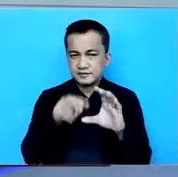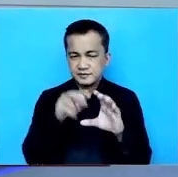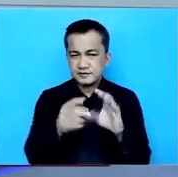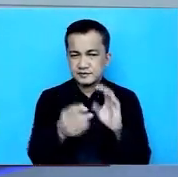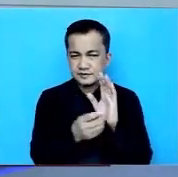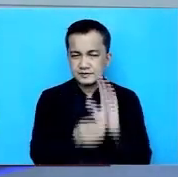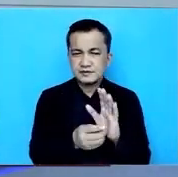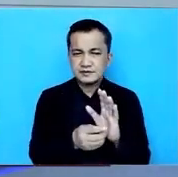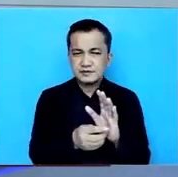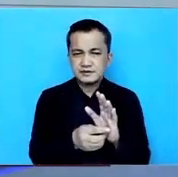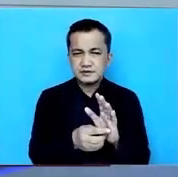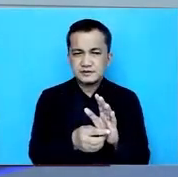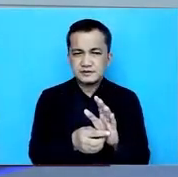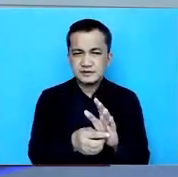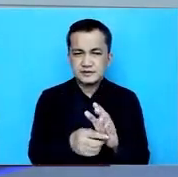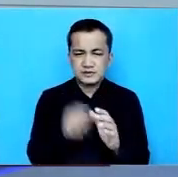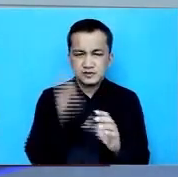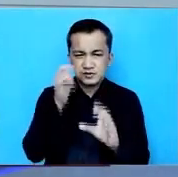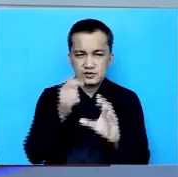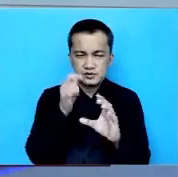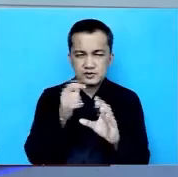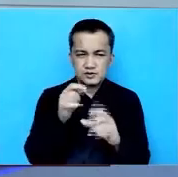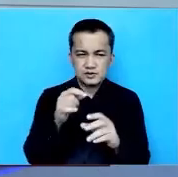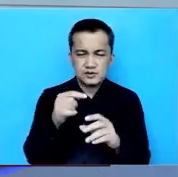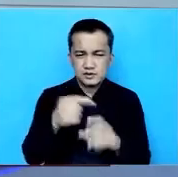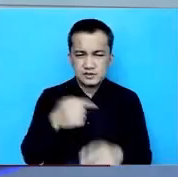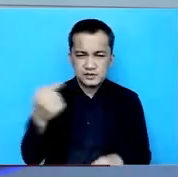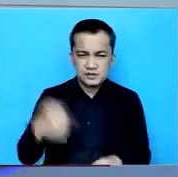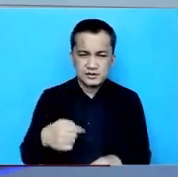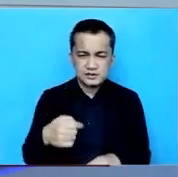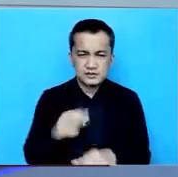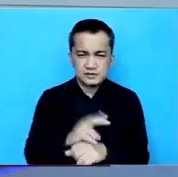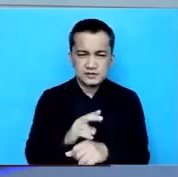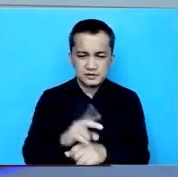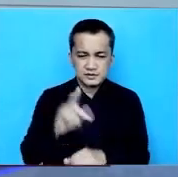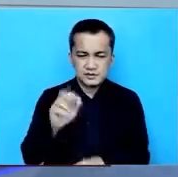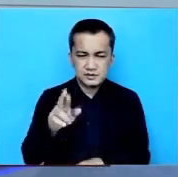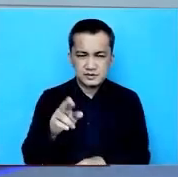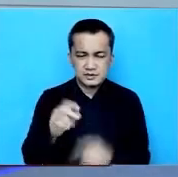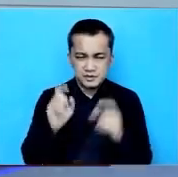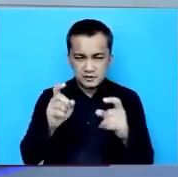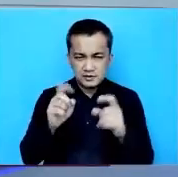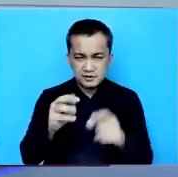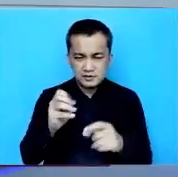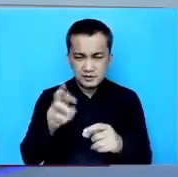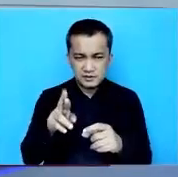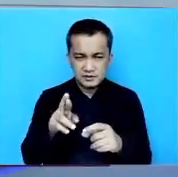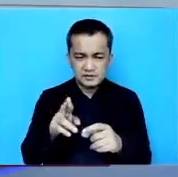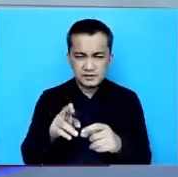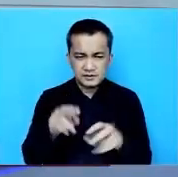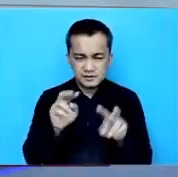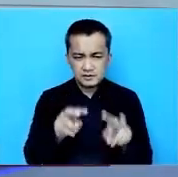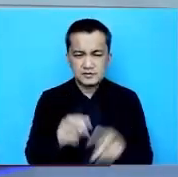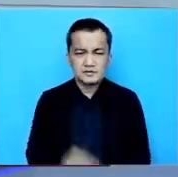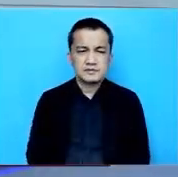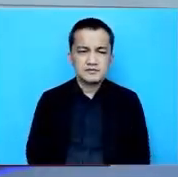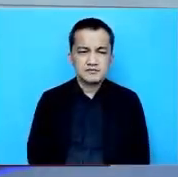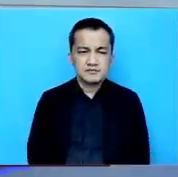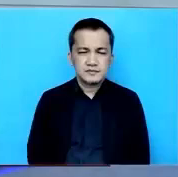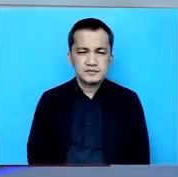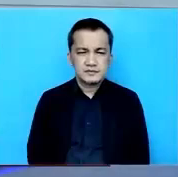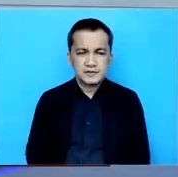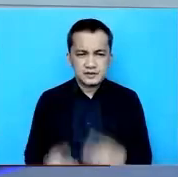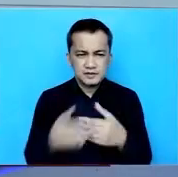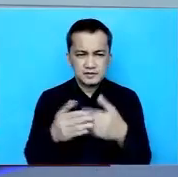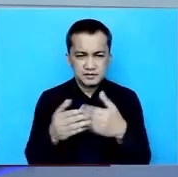sa YouTube version sa China para sa paggamit itong laser speedometer, dalawa po ang kapansin-pansin. Una, pangmalapitan po